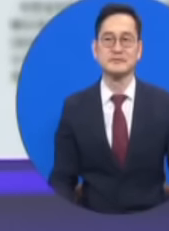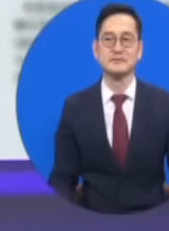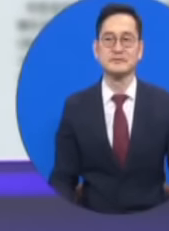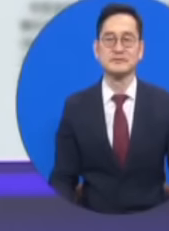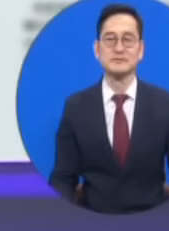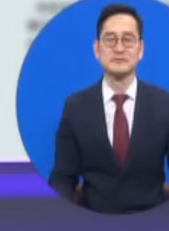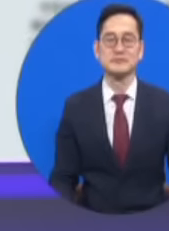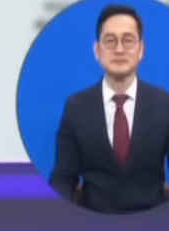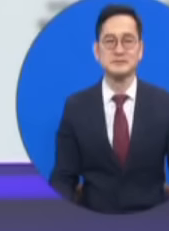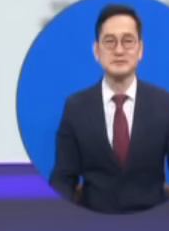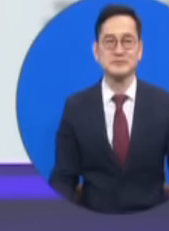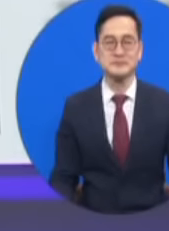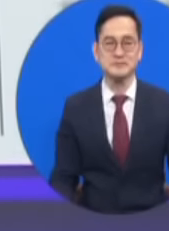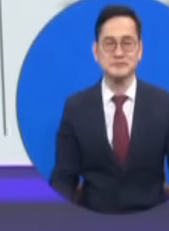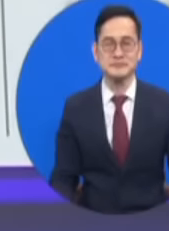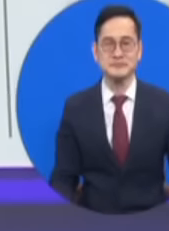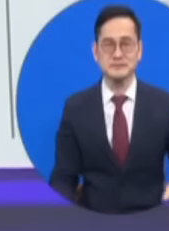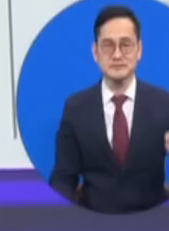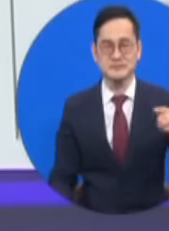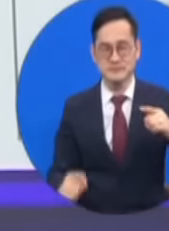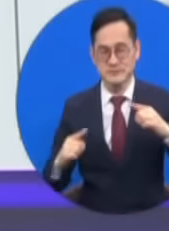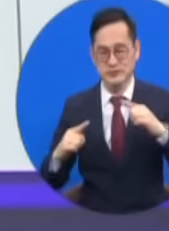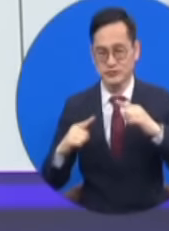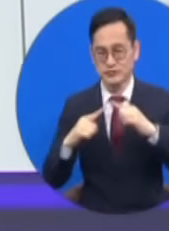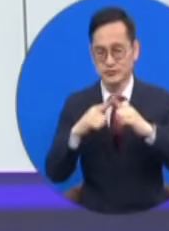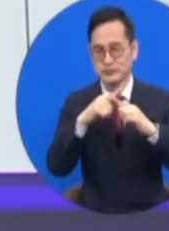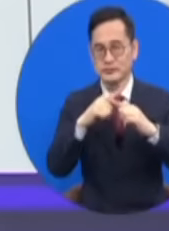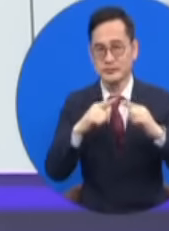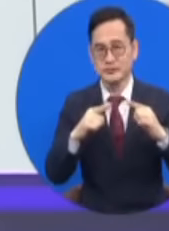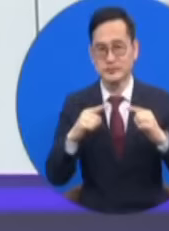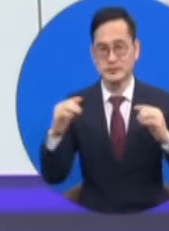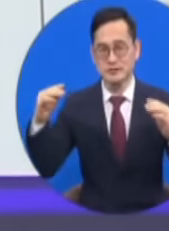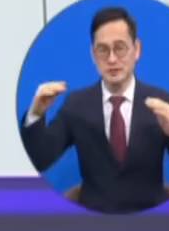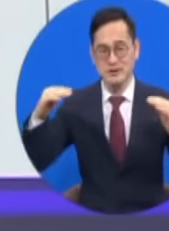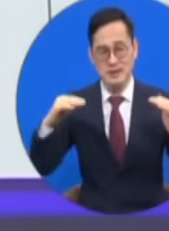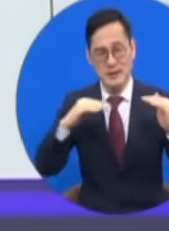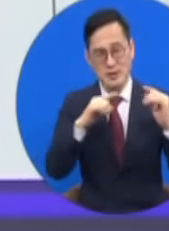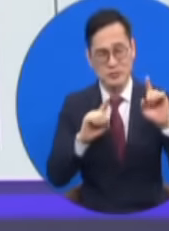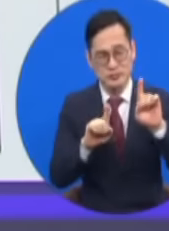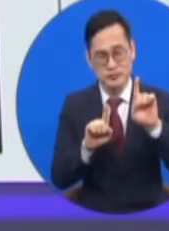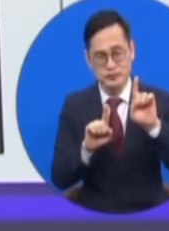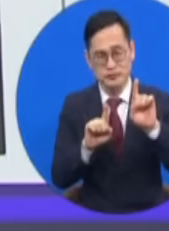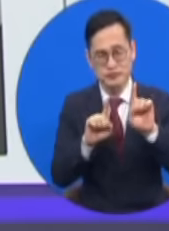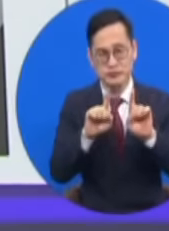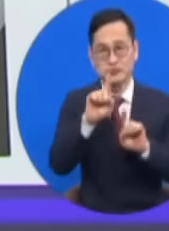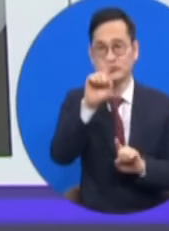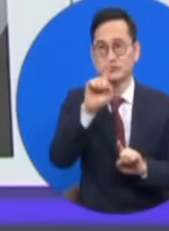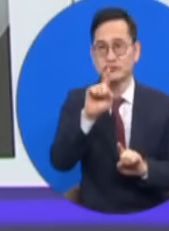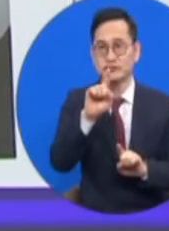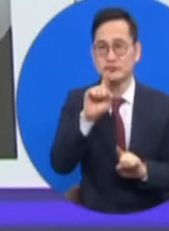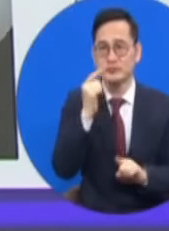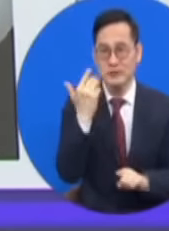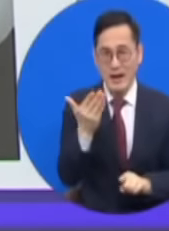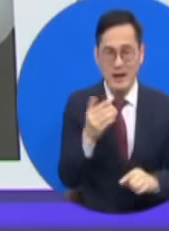골든크로스냐, 단독 과반이냐, D-1 피날레를 향해 가고 있습니다. 총력전 양상입니다.